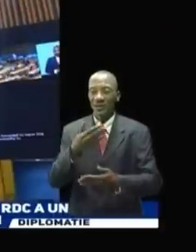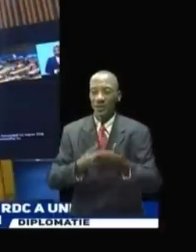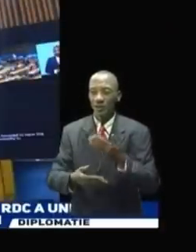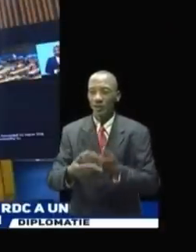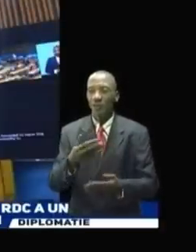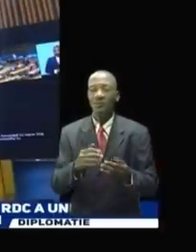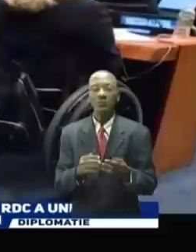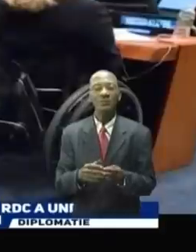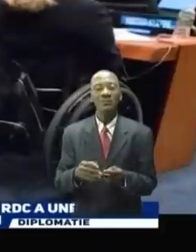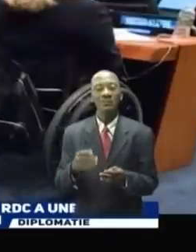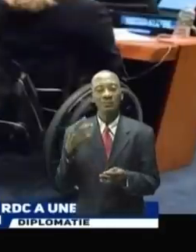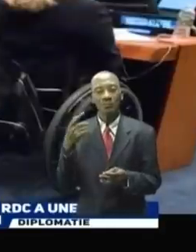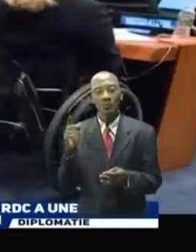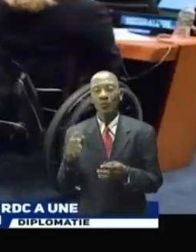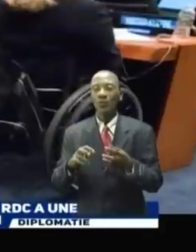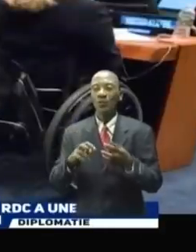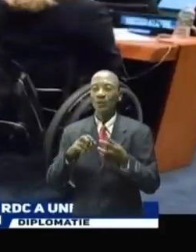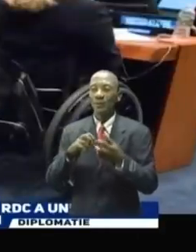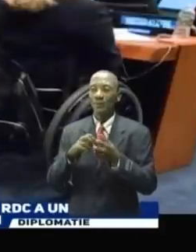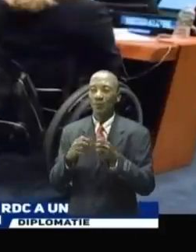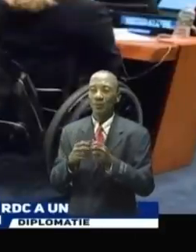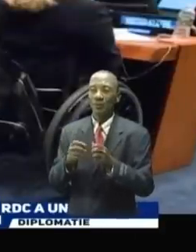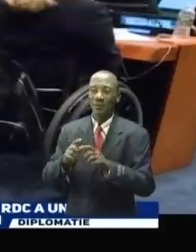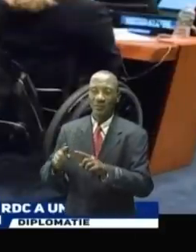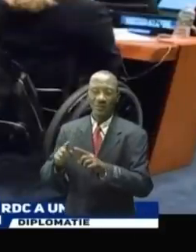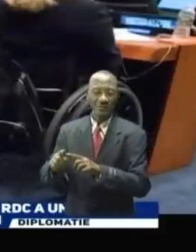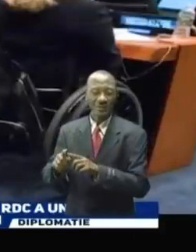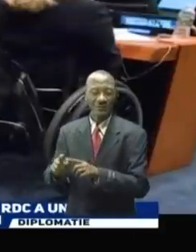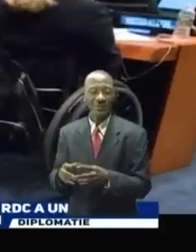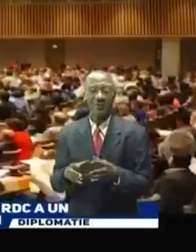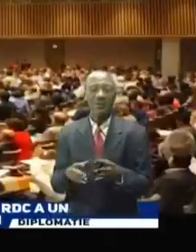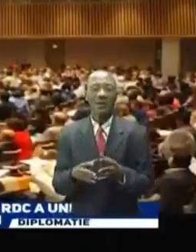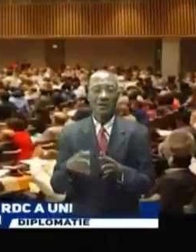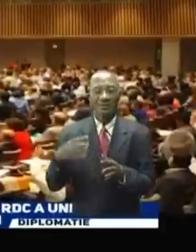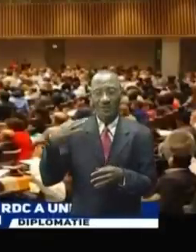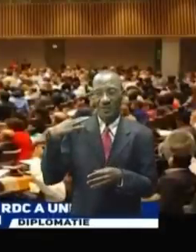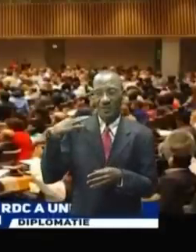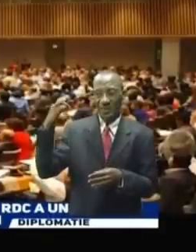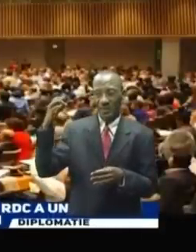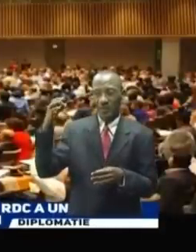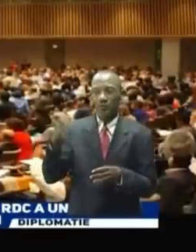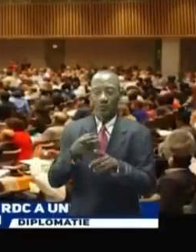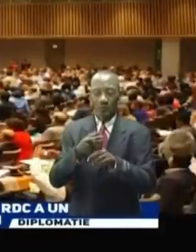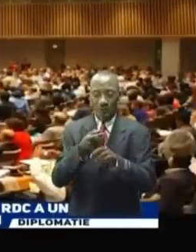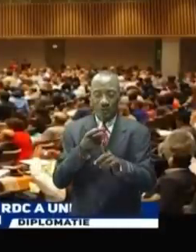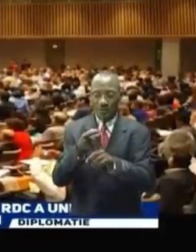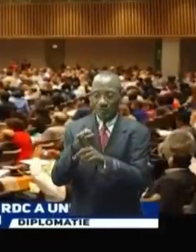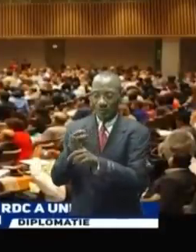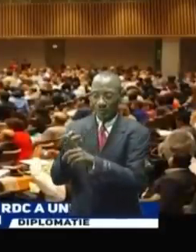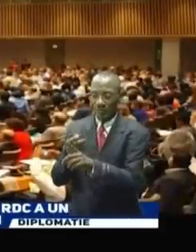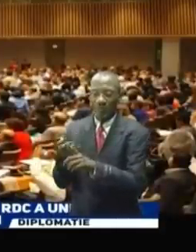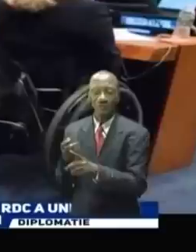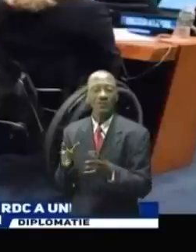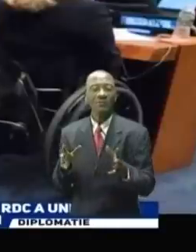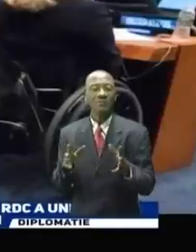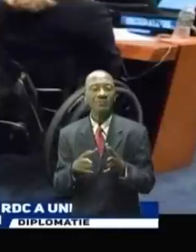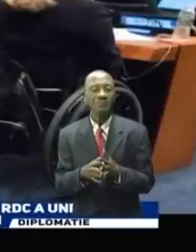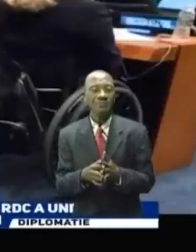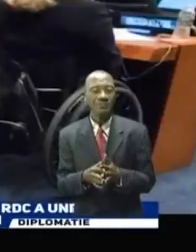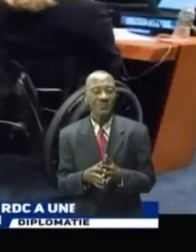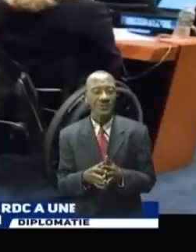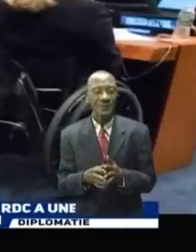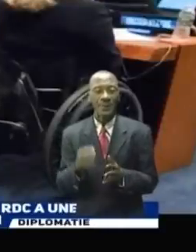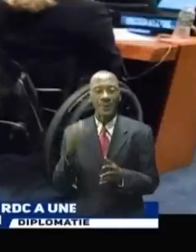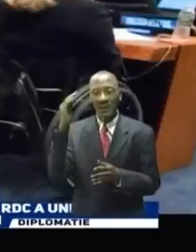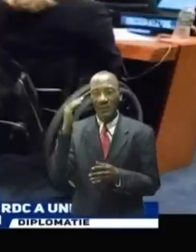aux États-Unis d'Amérique. La voix de la République démocratique du Congo est portée à ses assises par la ministre déléguée en charge des personnes vivant